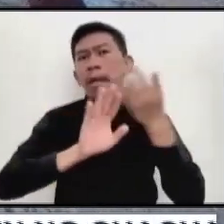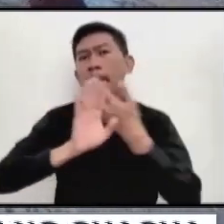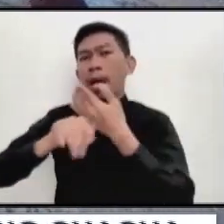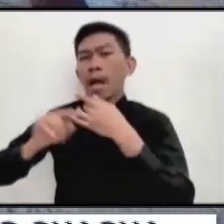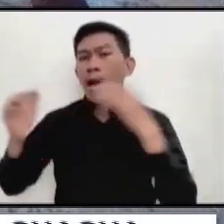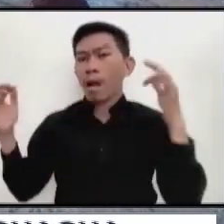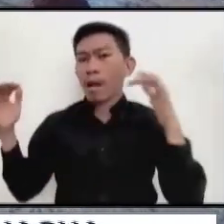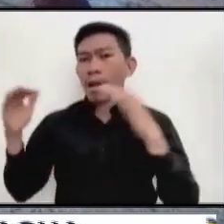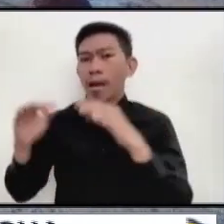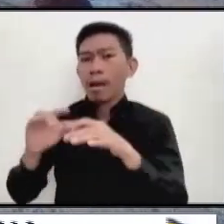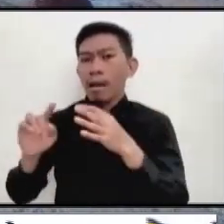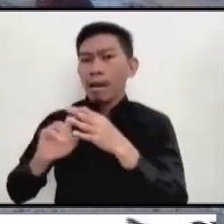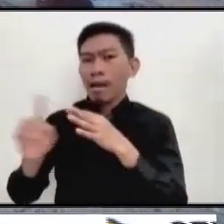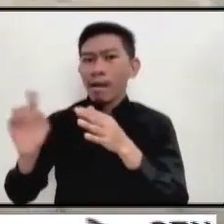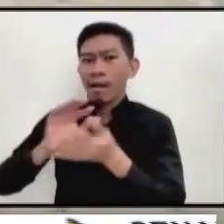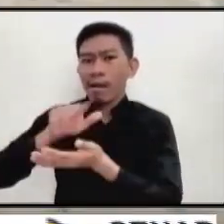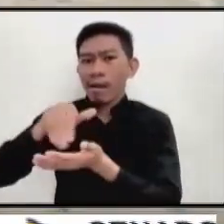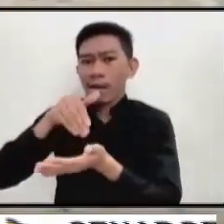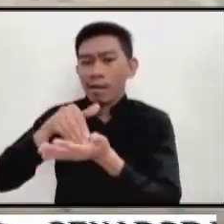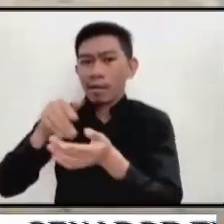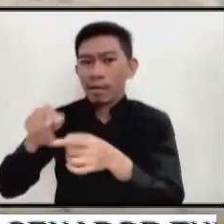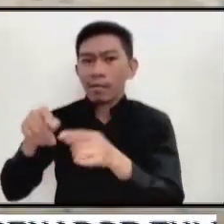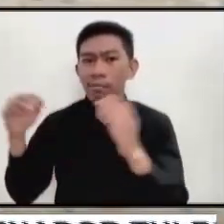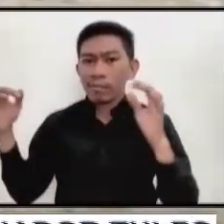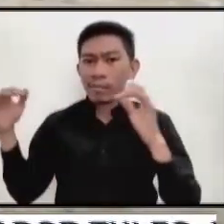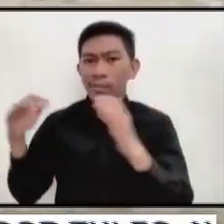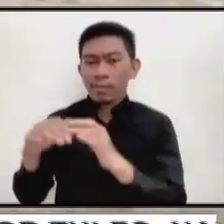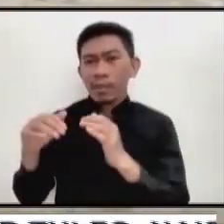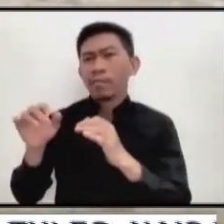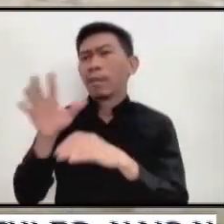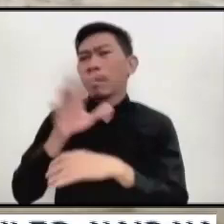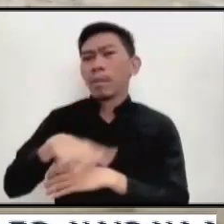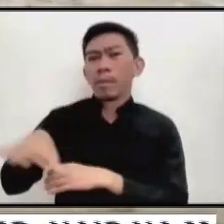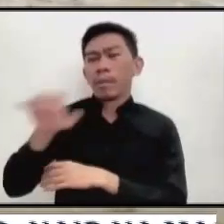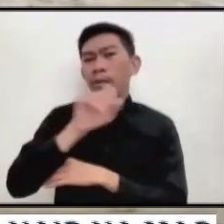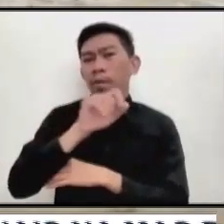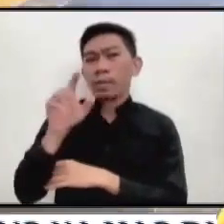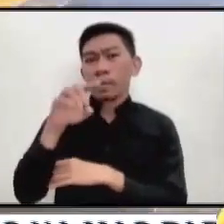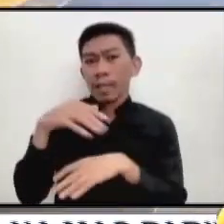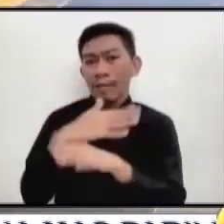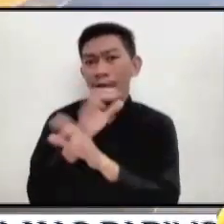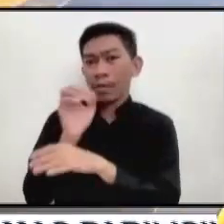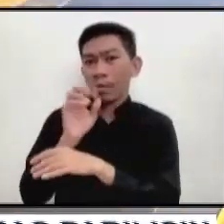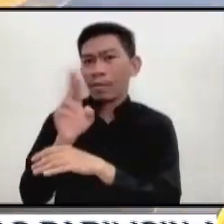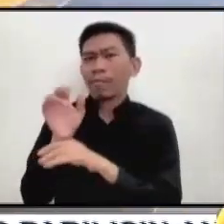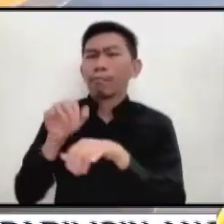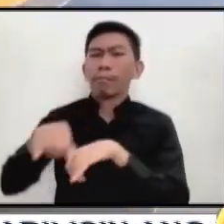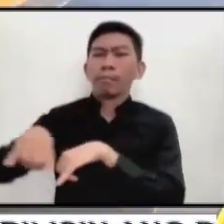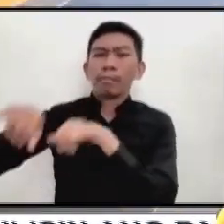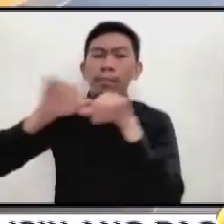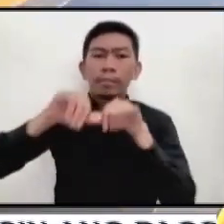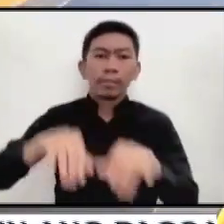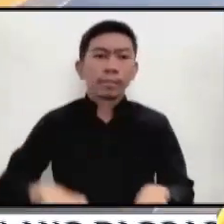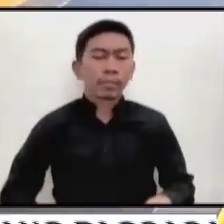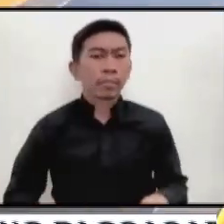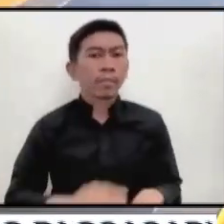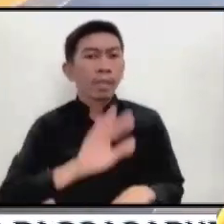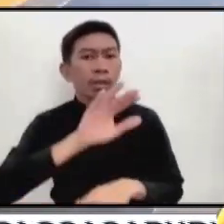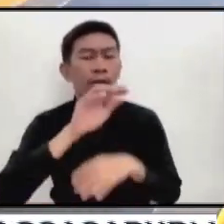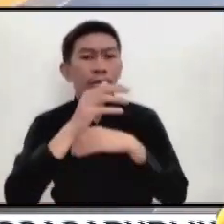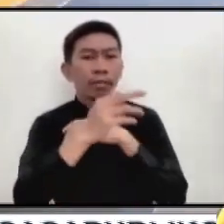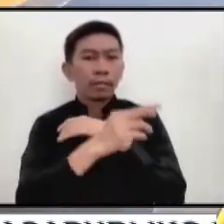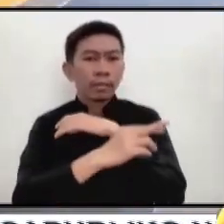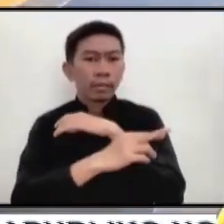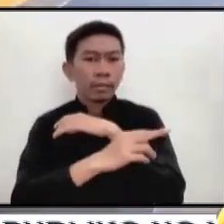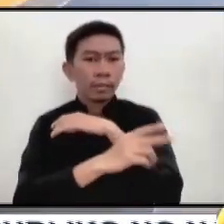happening all over the province of Davao Oriental po. Mm-hmm. Diyan po sa inyong lalawigan, Governor, may naitala po ba kayong casualty or namatay